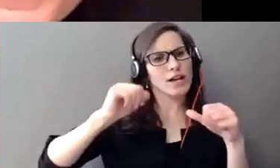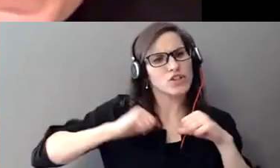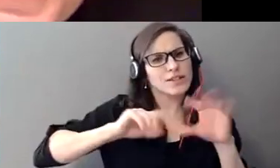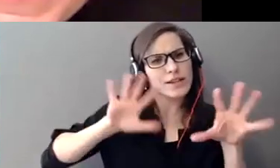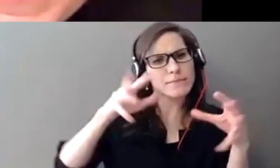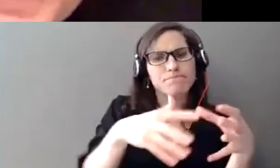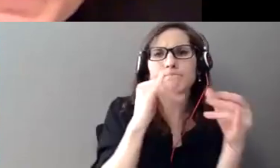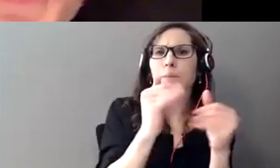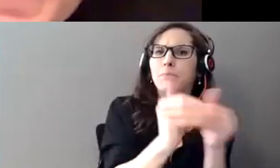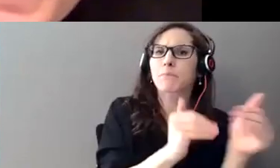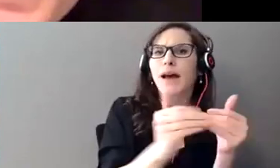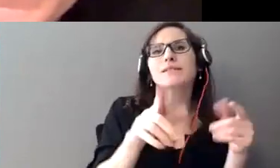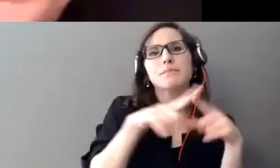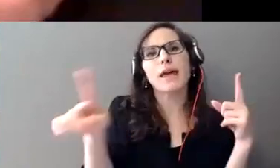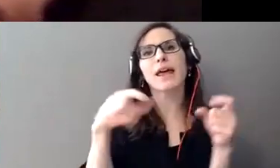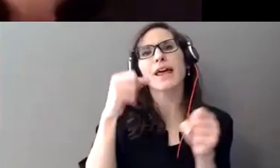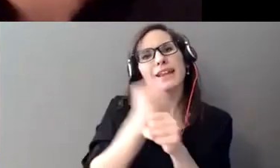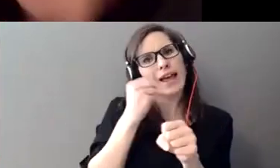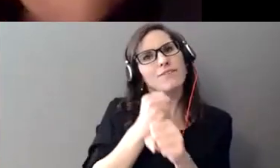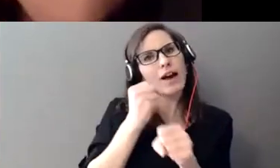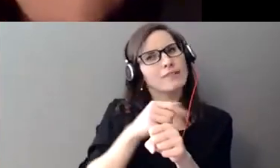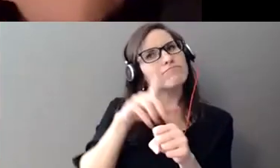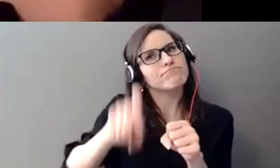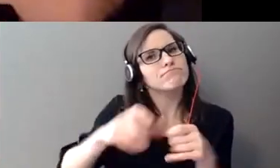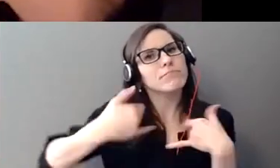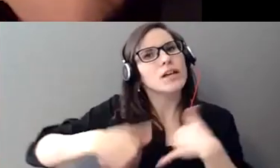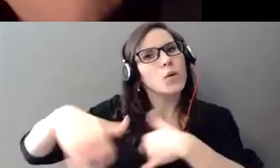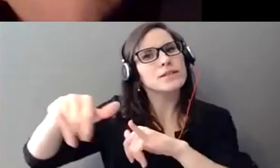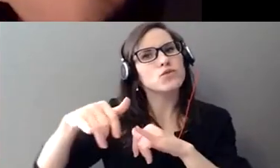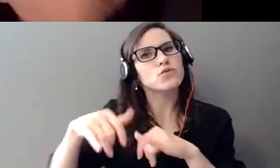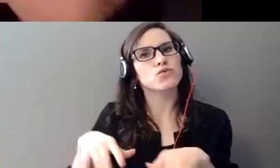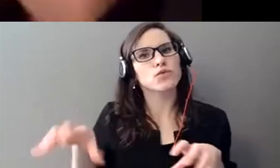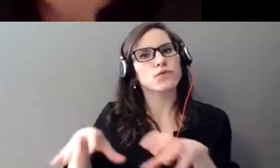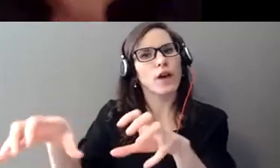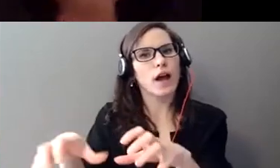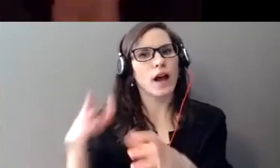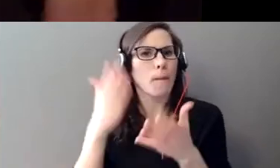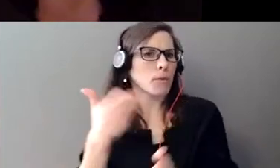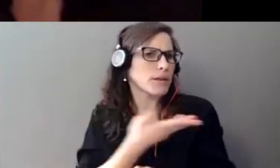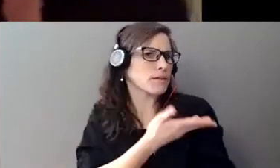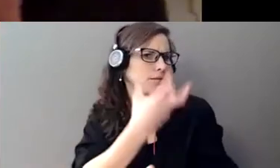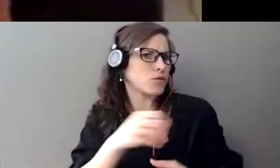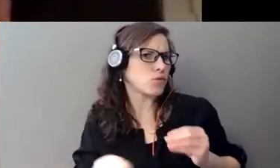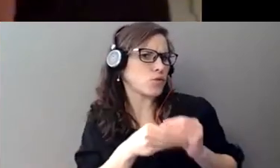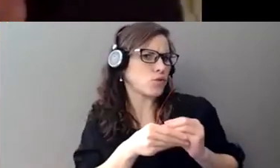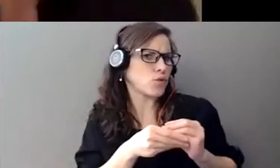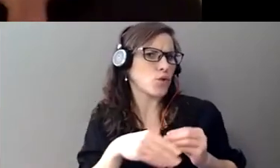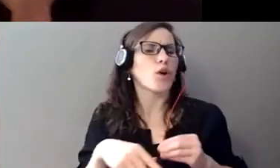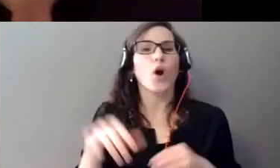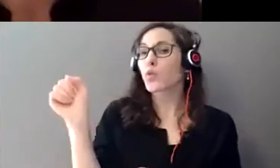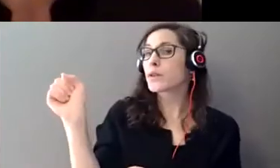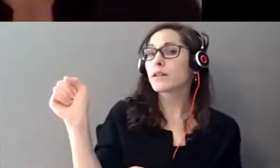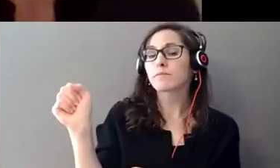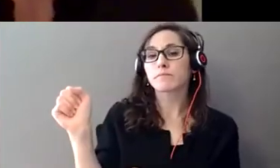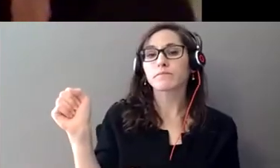travail est encore à faire peut-être si tu voulais compléter peut-être oui alors en effet